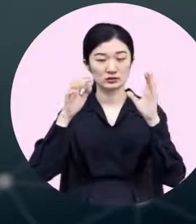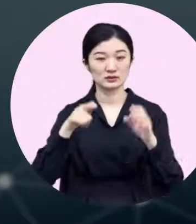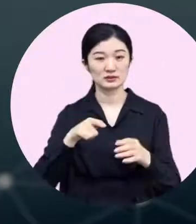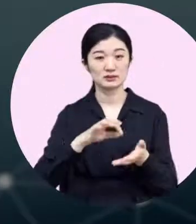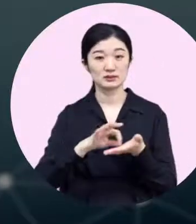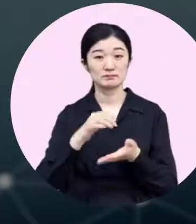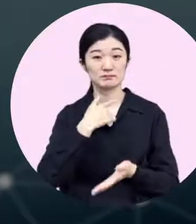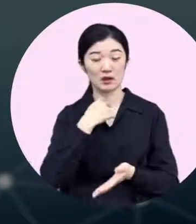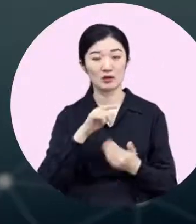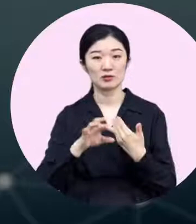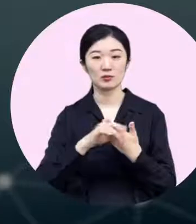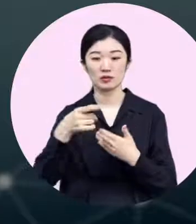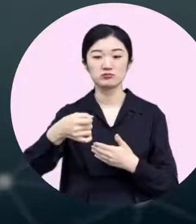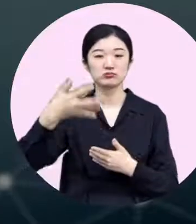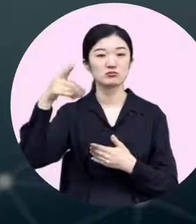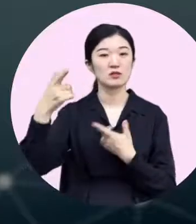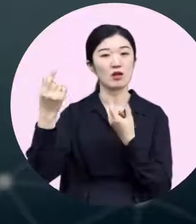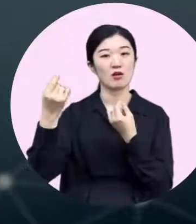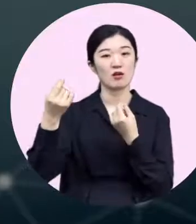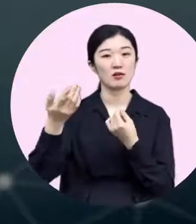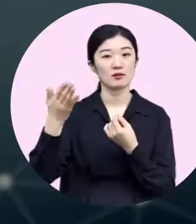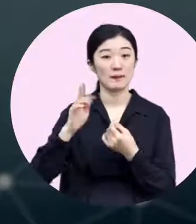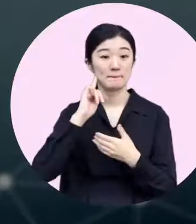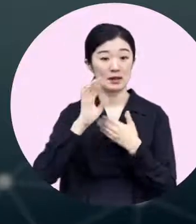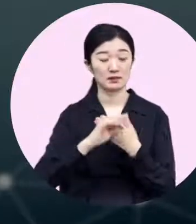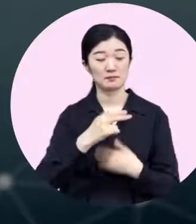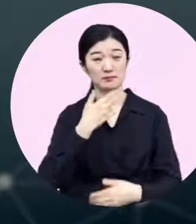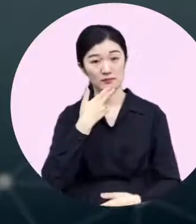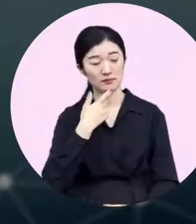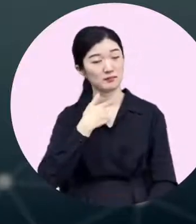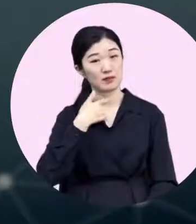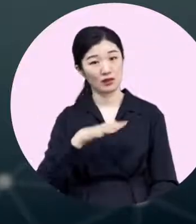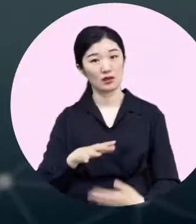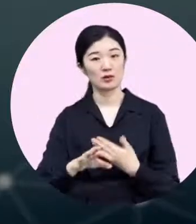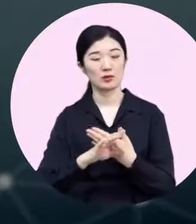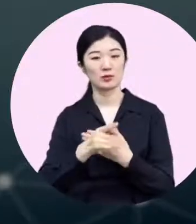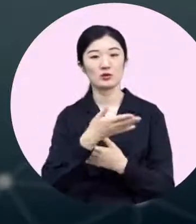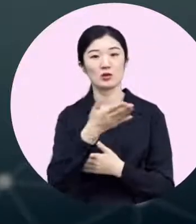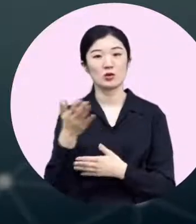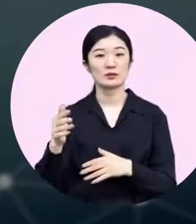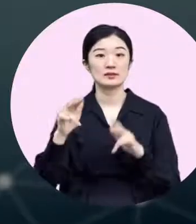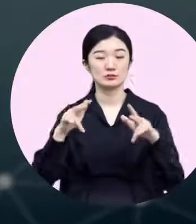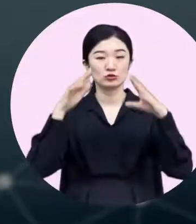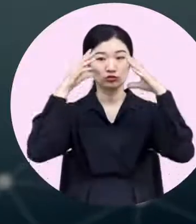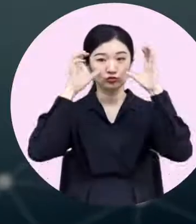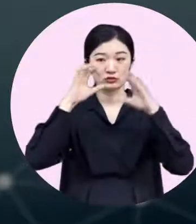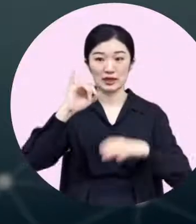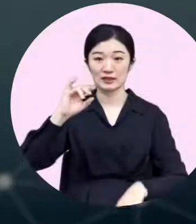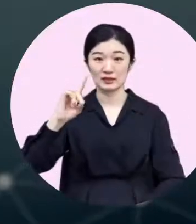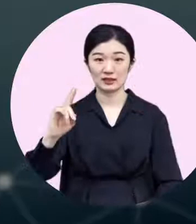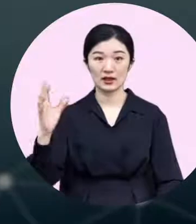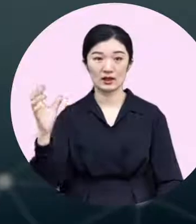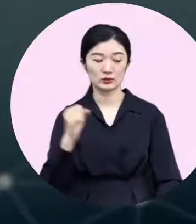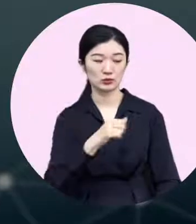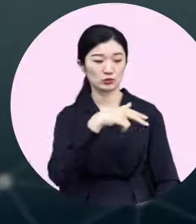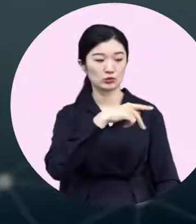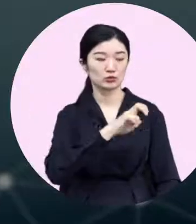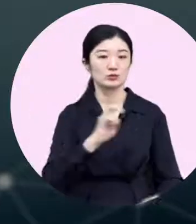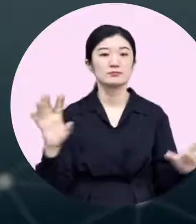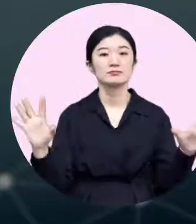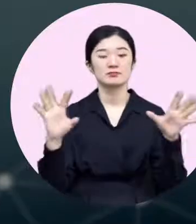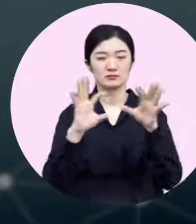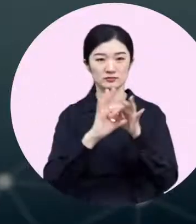뜰 거고요. 만약에 없으시면은 로그인을 해주시면 돼요. 여러분들이 이미 갖고 있는 구글 계정, 그걸로 연동해서